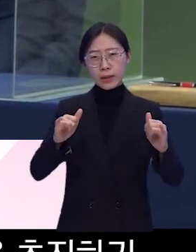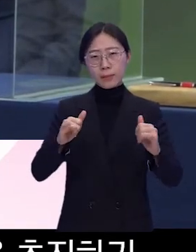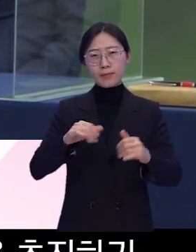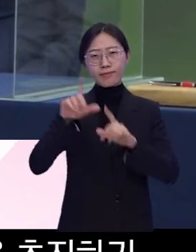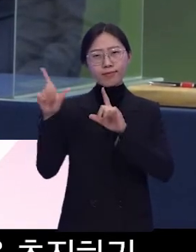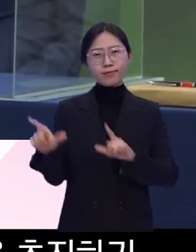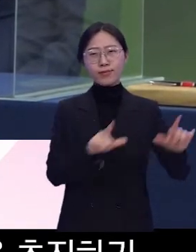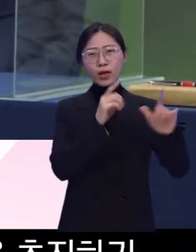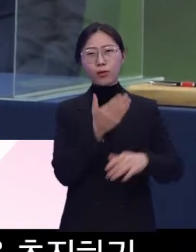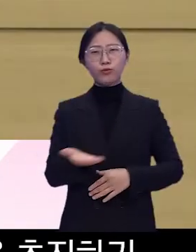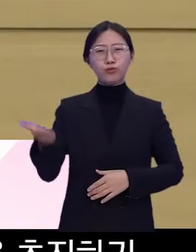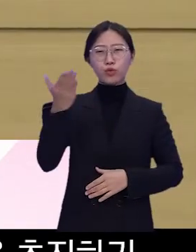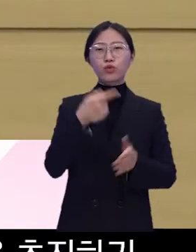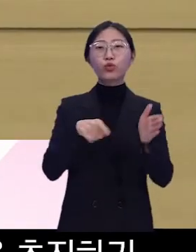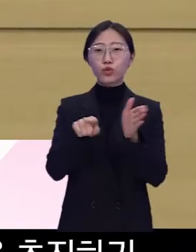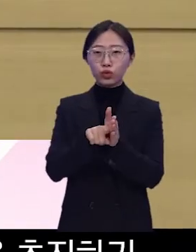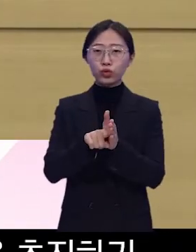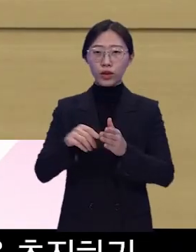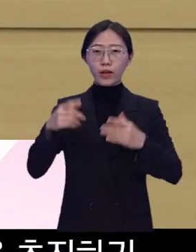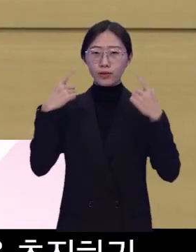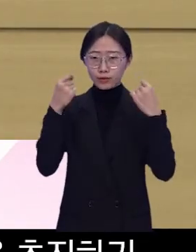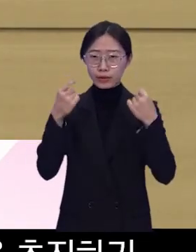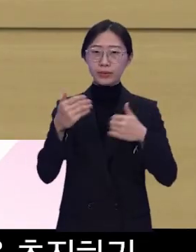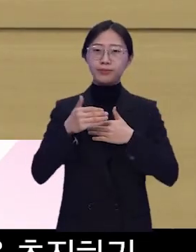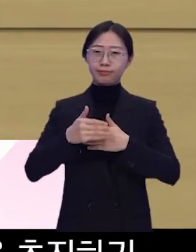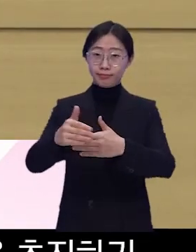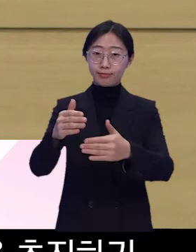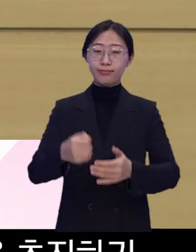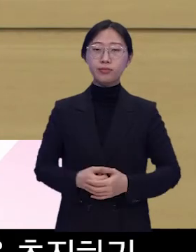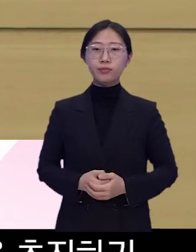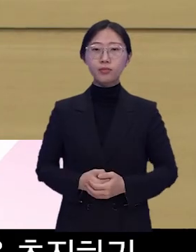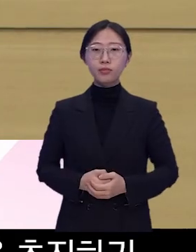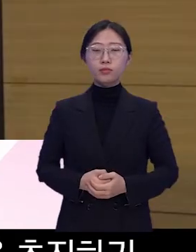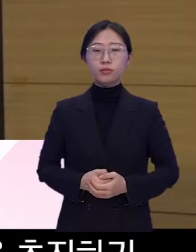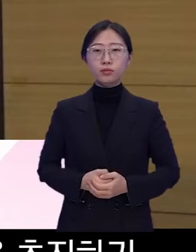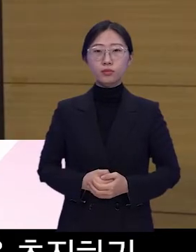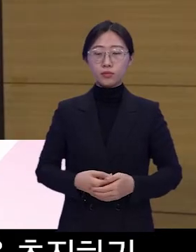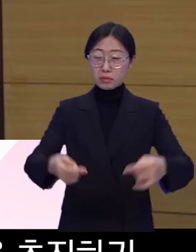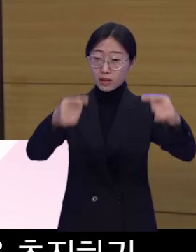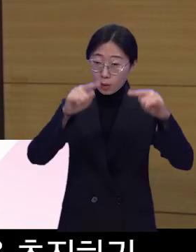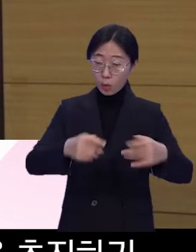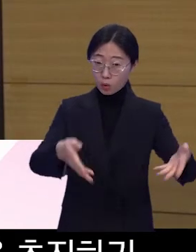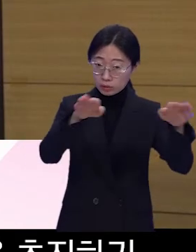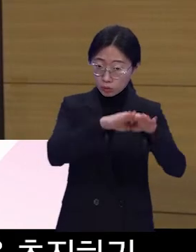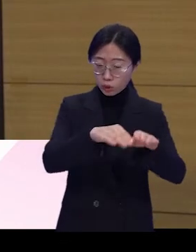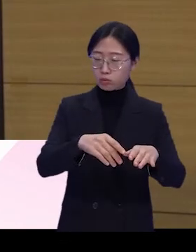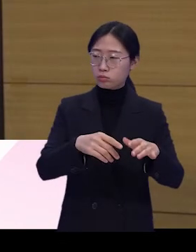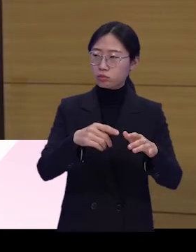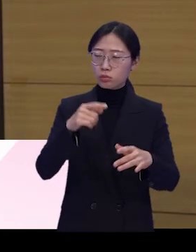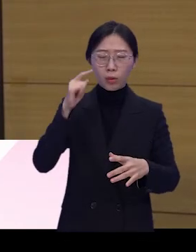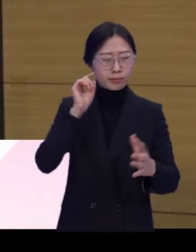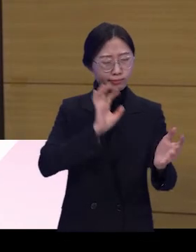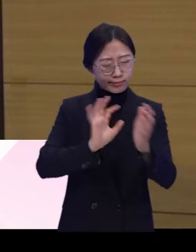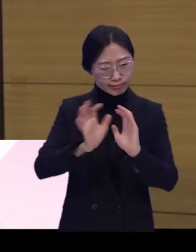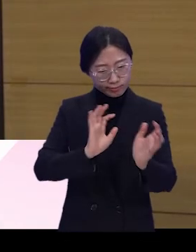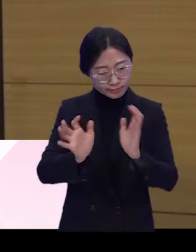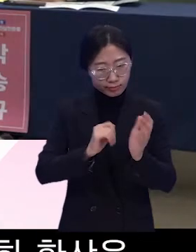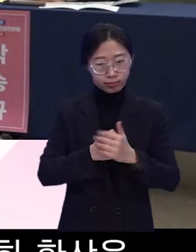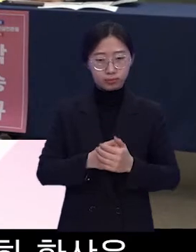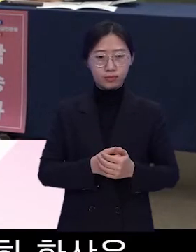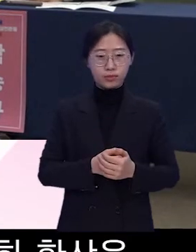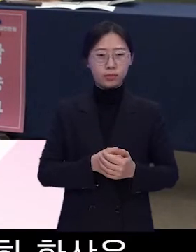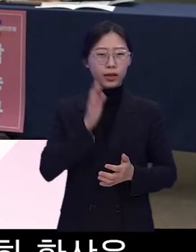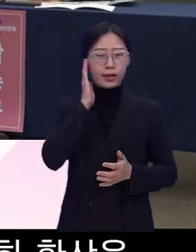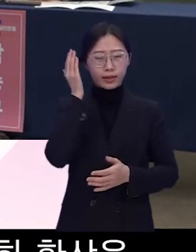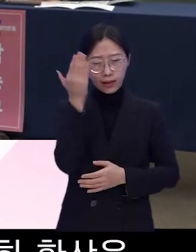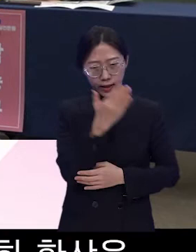녹색 시민운동 전개와 현대와 미래 시민 삶의 질을 향상을 위한 지속가능 발전을 추진하기 위해 개최됐습니다.